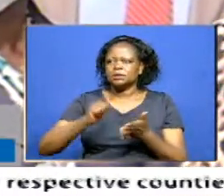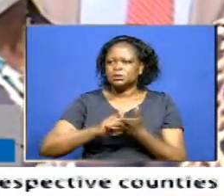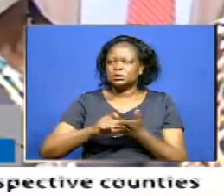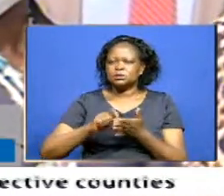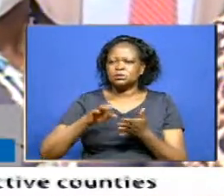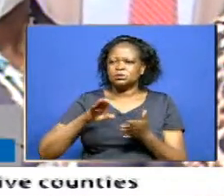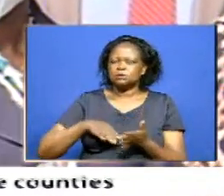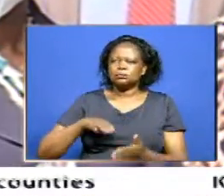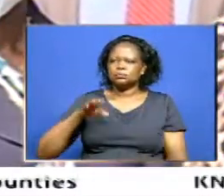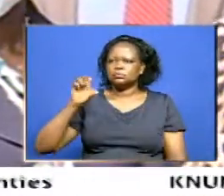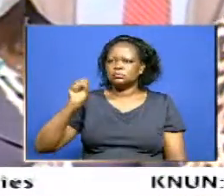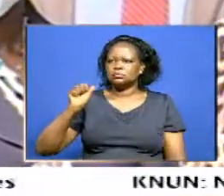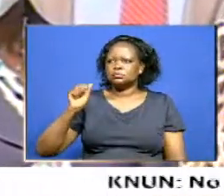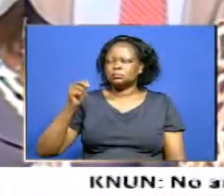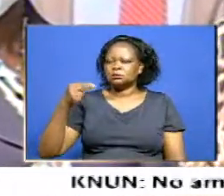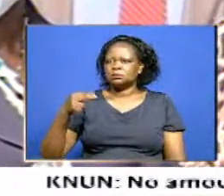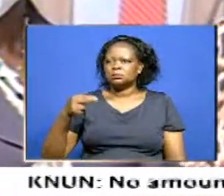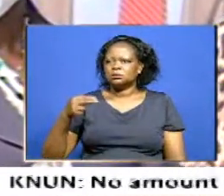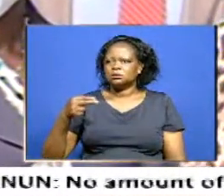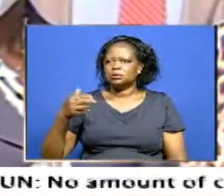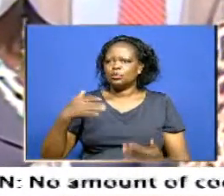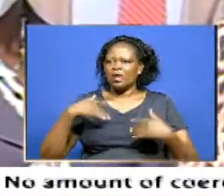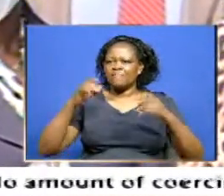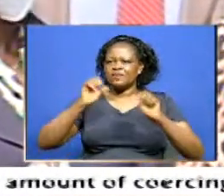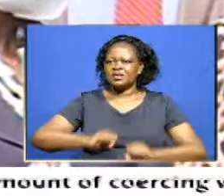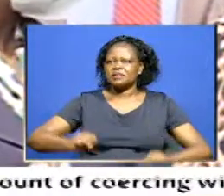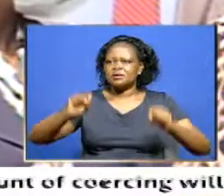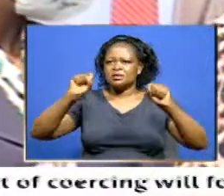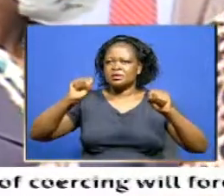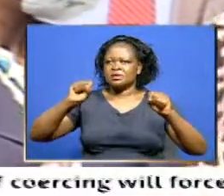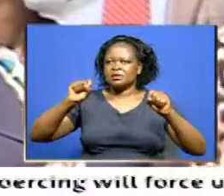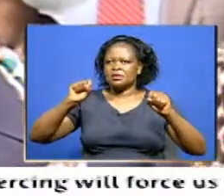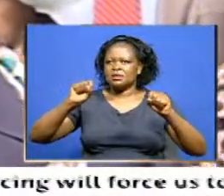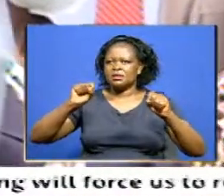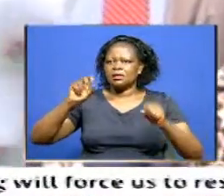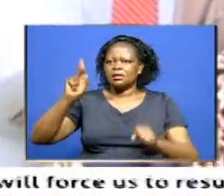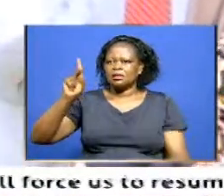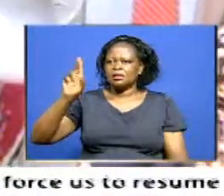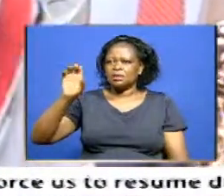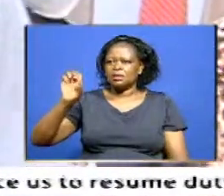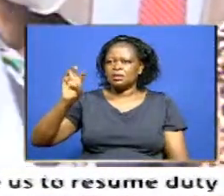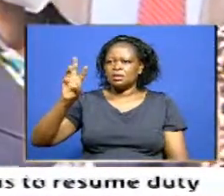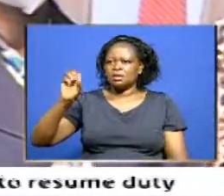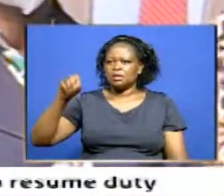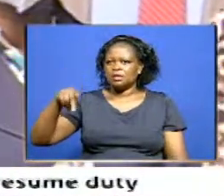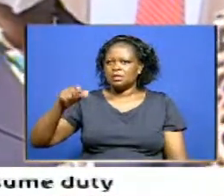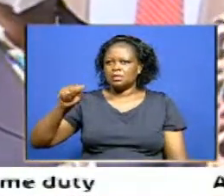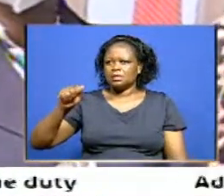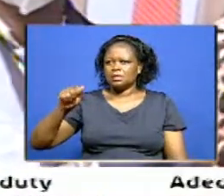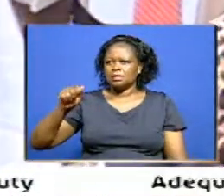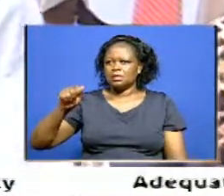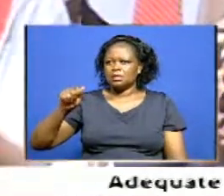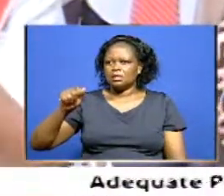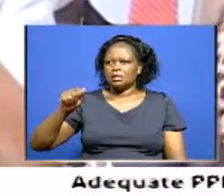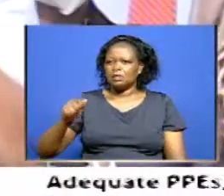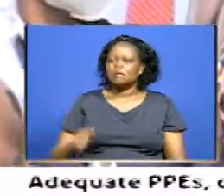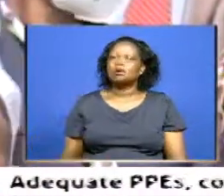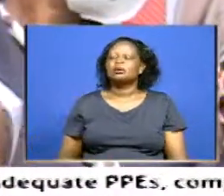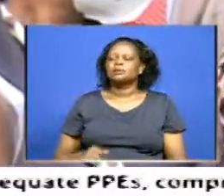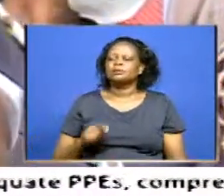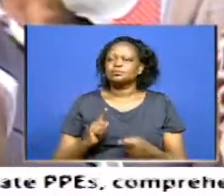Kilemi, tuko hapa na share lady wa Kewopa, Gadoni wa Mshomba mwenyewe iko